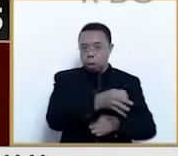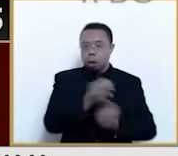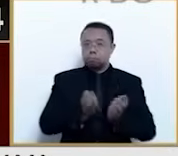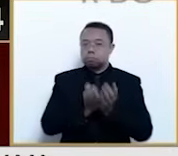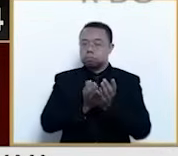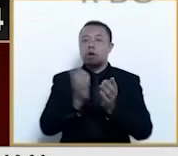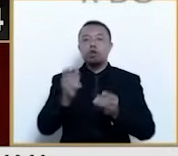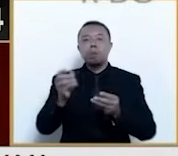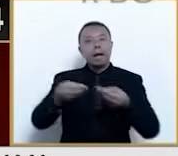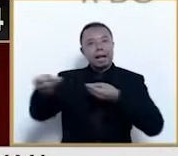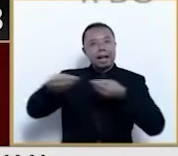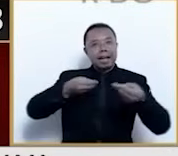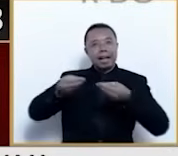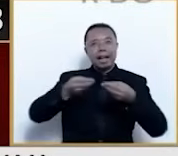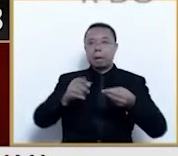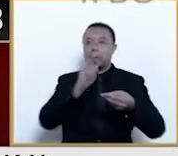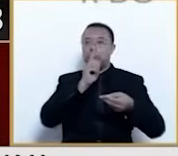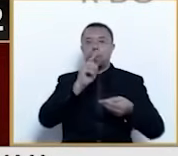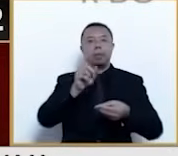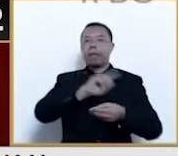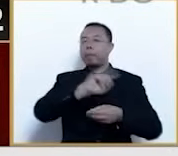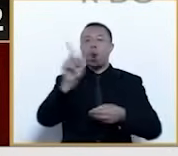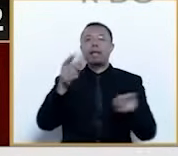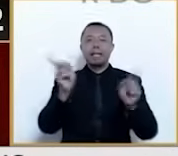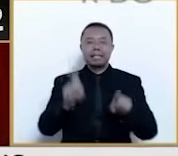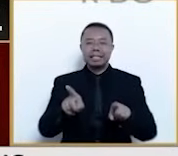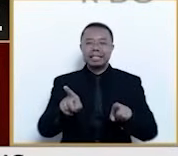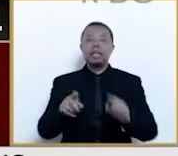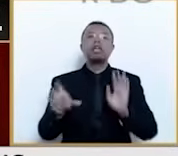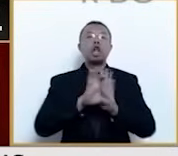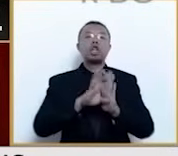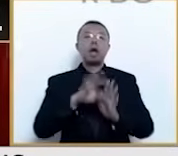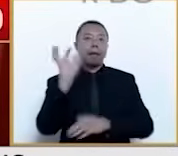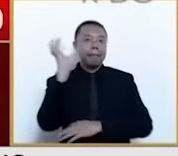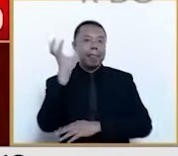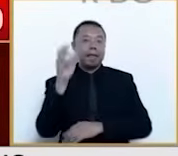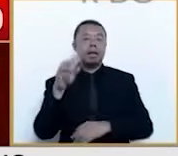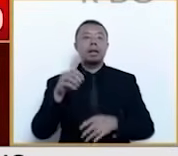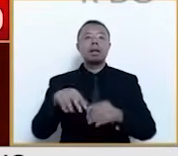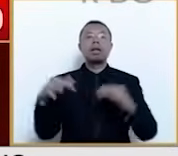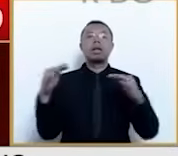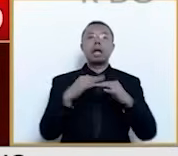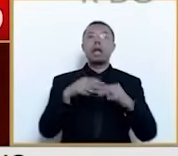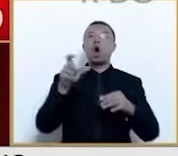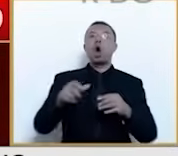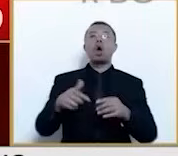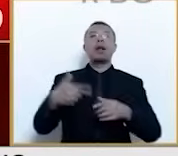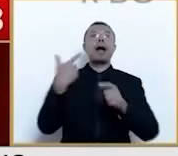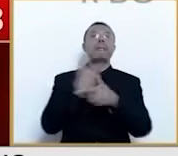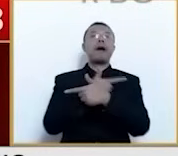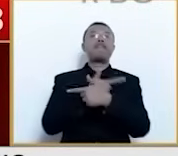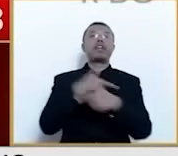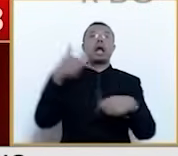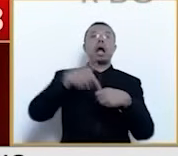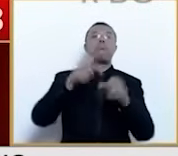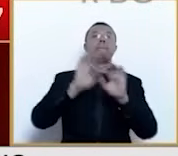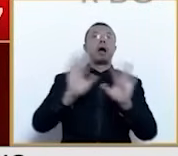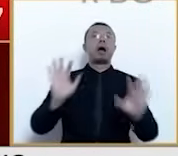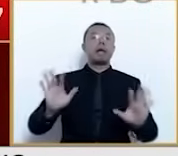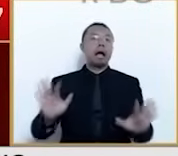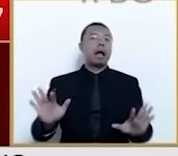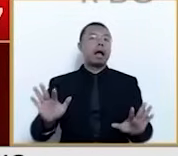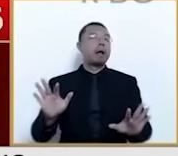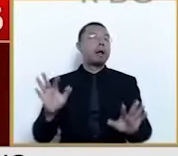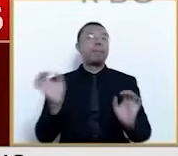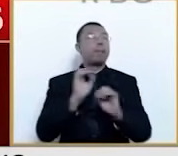sehingga transaksi-transaksi ilegal bisa dihindari. Di Banten saja, di darat, mafia BBM masih marak, belum